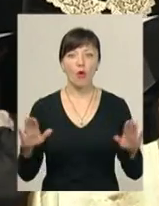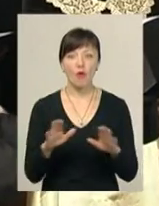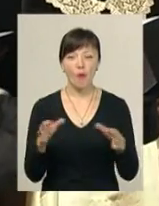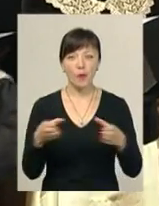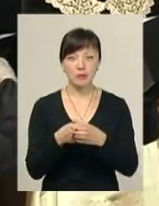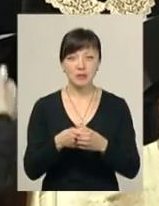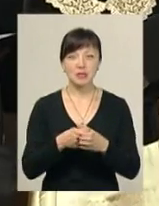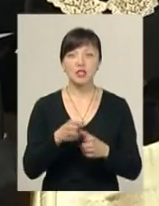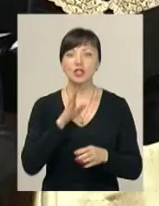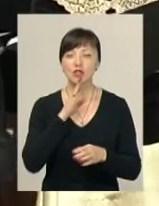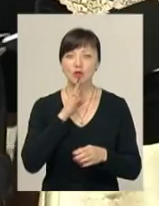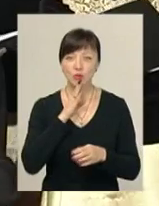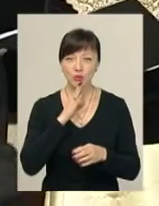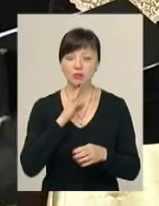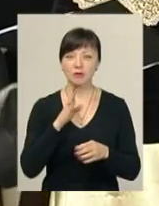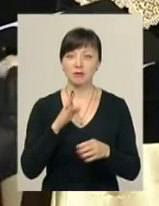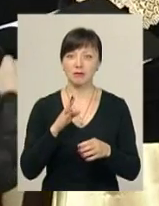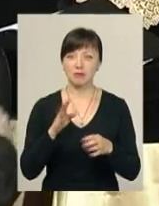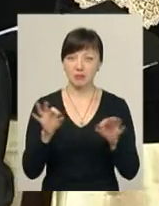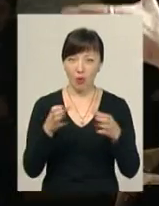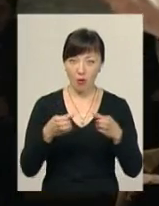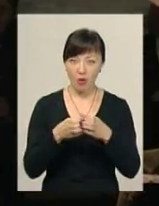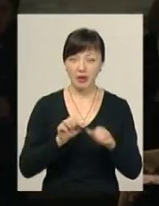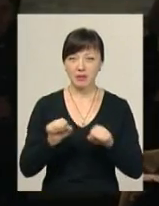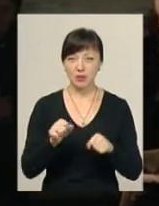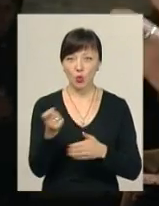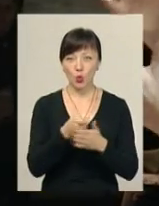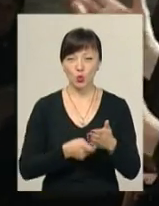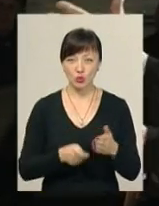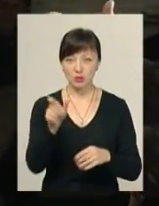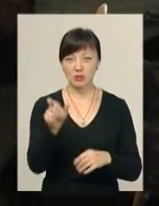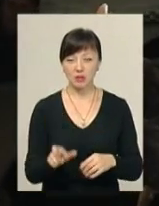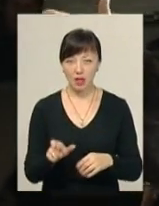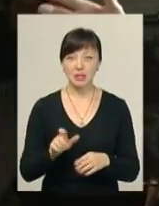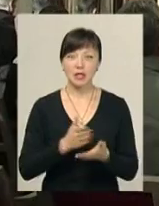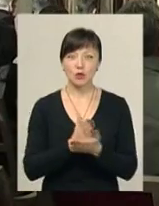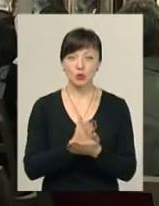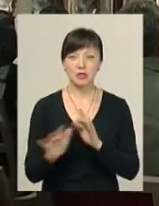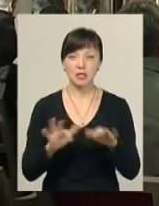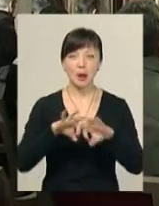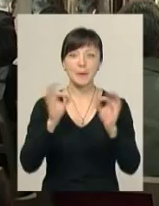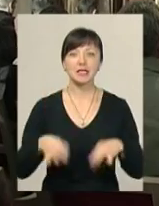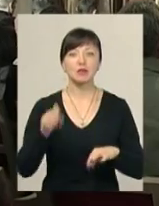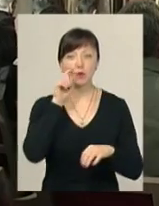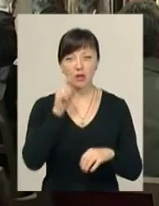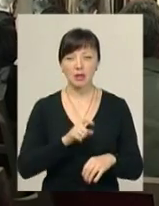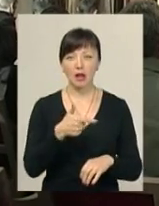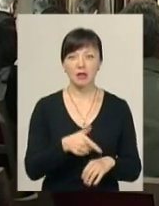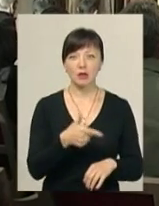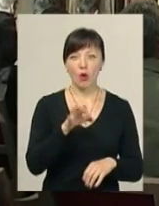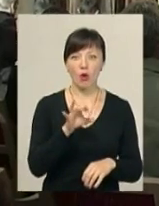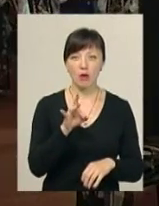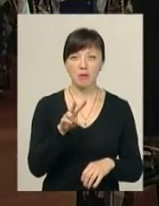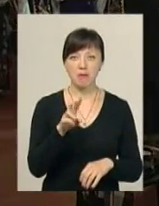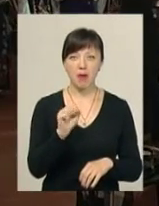хор Київського інституту музики імені Глієра під керівництвом художнього керівника і диригента, заслуженого діяча мистецтв України Галини